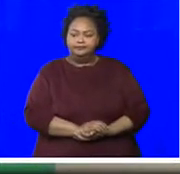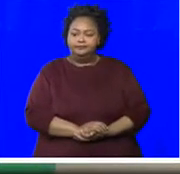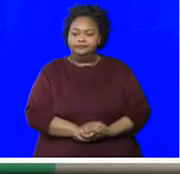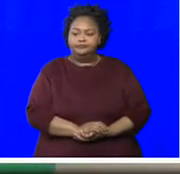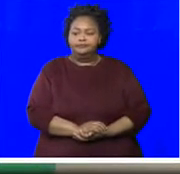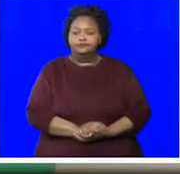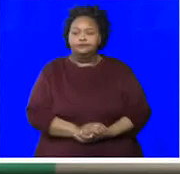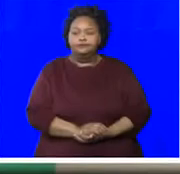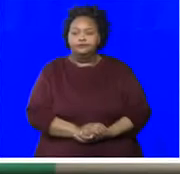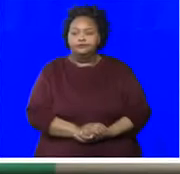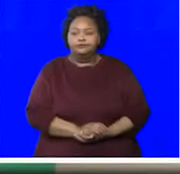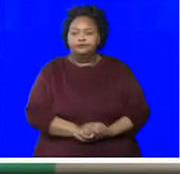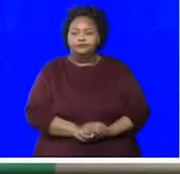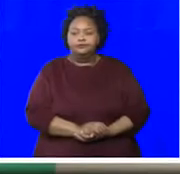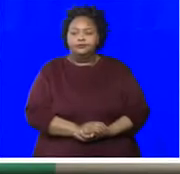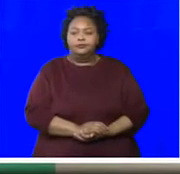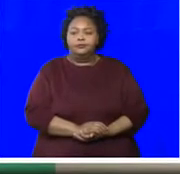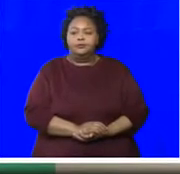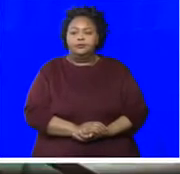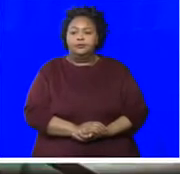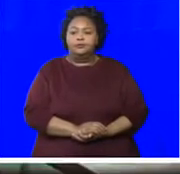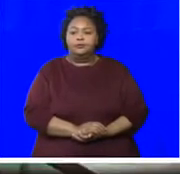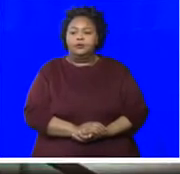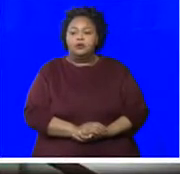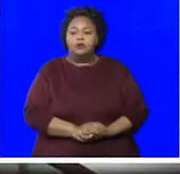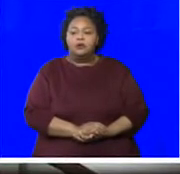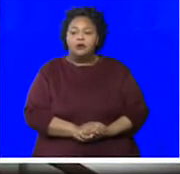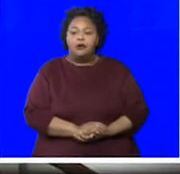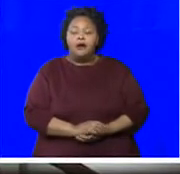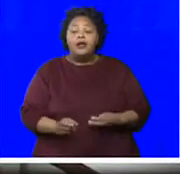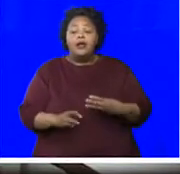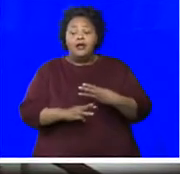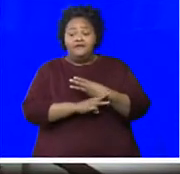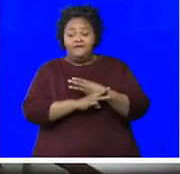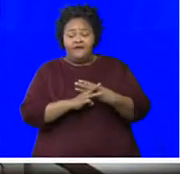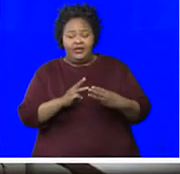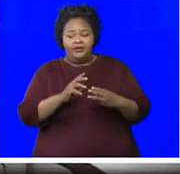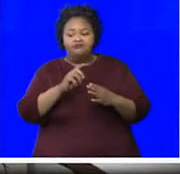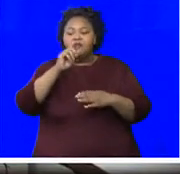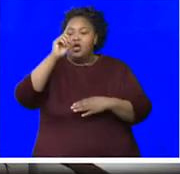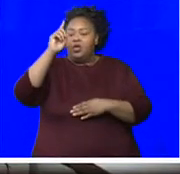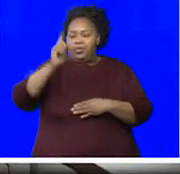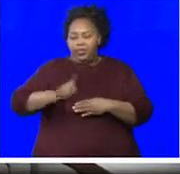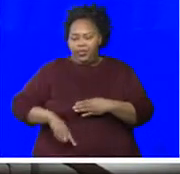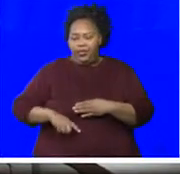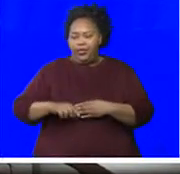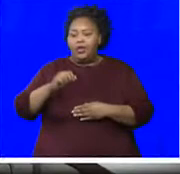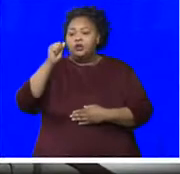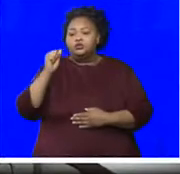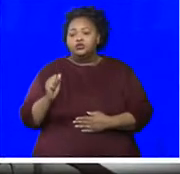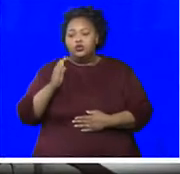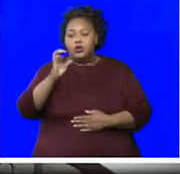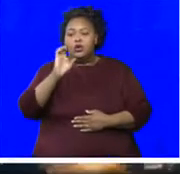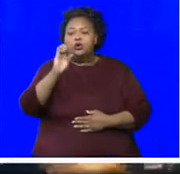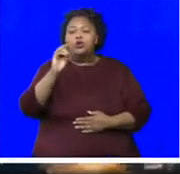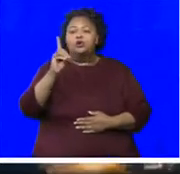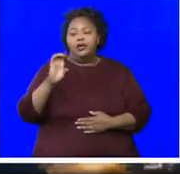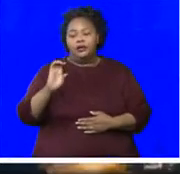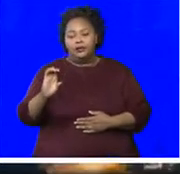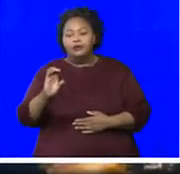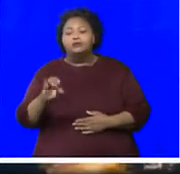kodwa iyaqhubeka lonke ke leli viki eCodec ezulwini. Etinzabeni kubika kuyena emsebenzini namuzi Mkhonda sisezulwini.